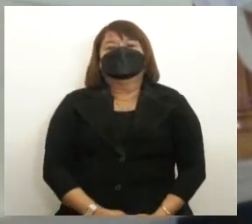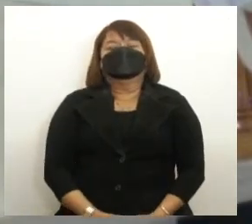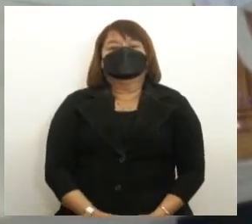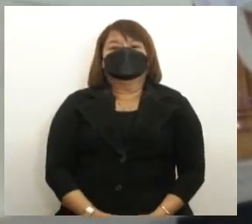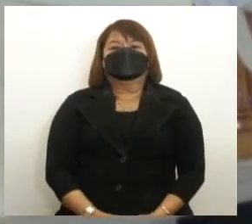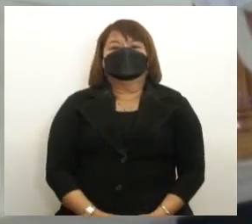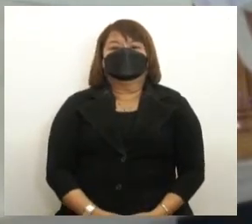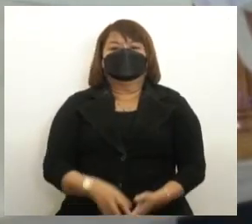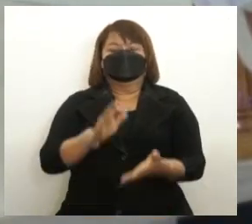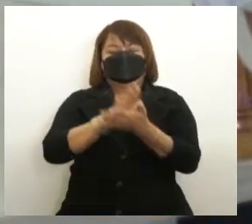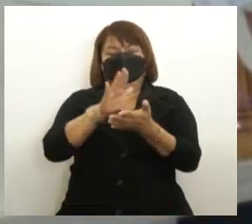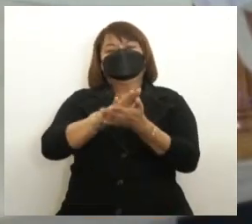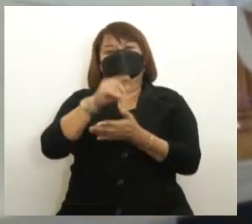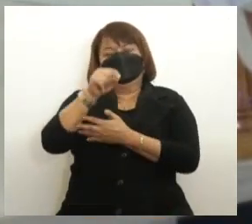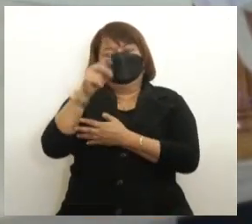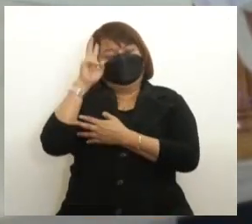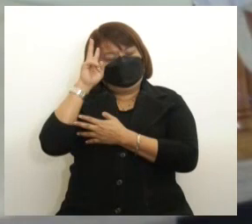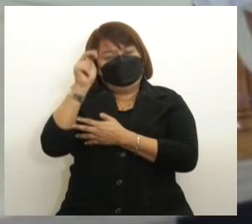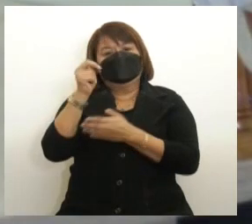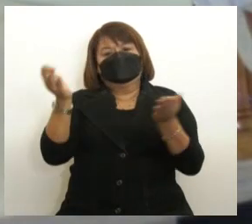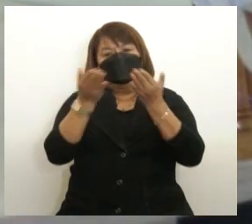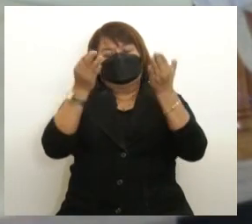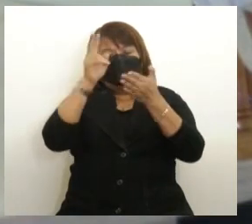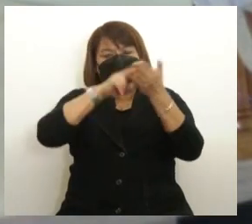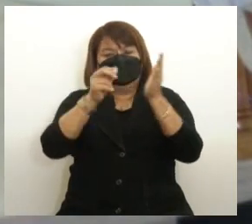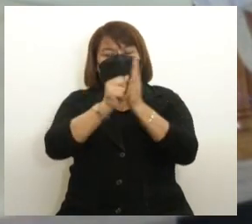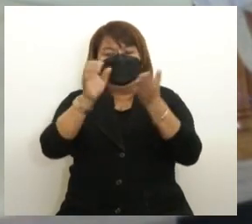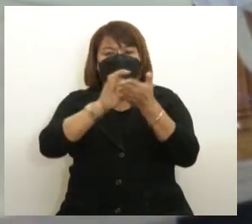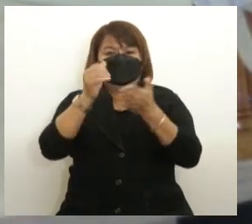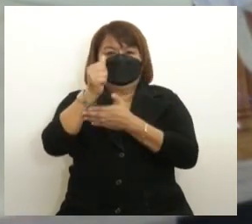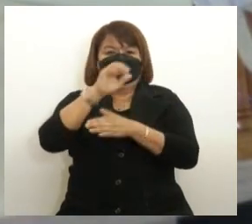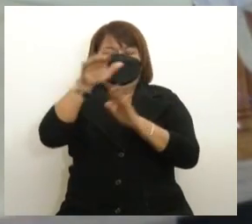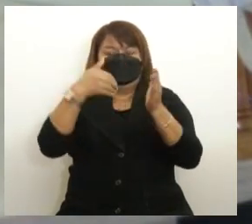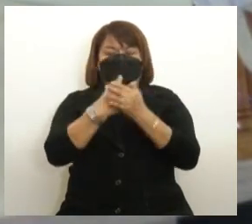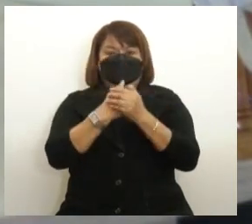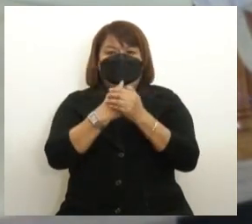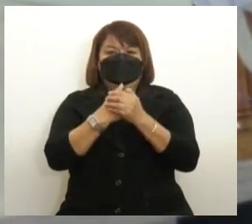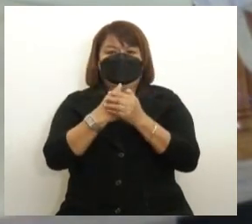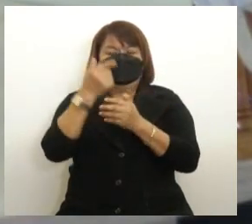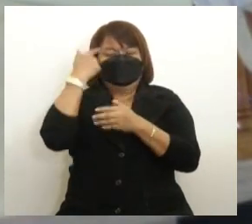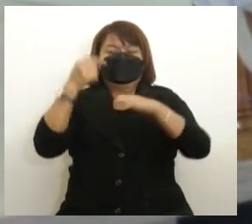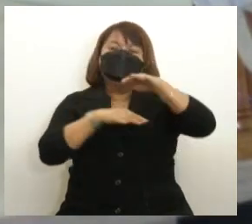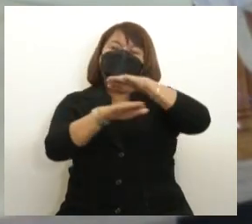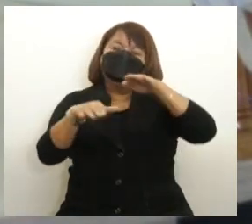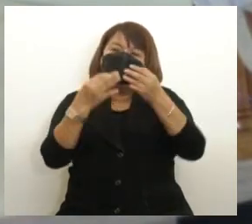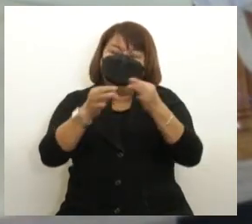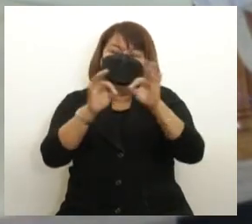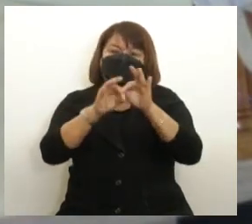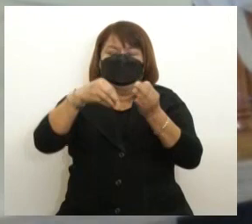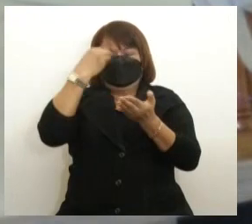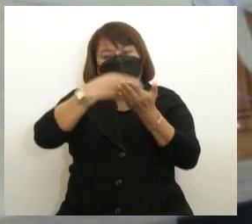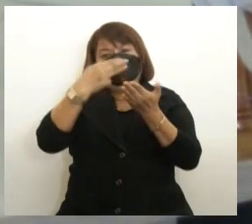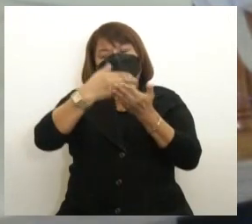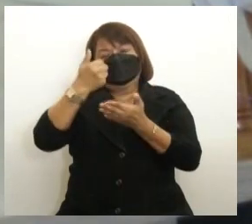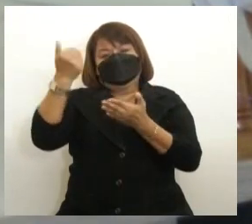โรงเรียนบ้านชุมทองมีนโยบายส่งเสริมการอ่านออกเขียนได้ในทุกระดับชั้นเพื่อเป็นพื้นฐานสำคัญในการเรียนวิชาอื่